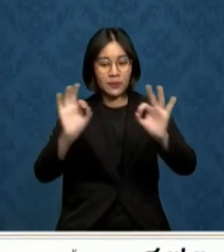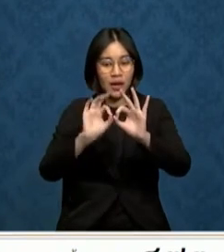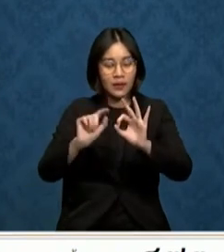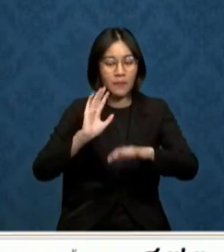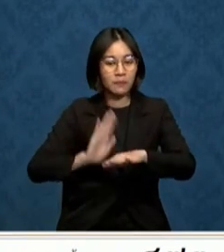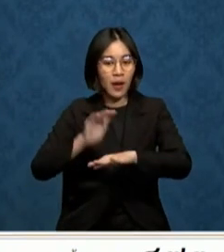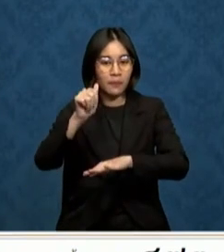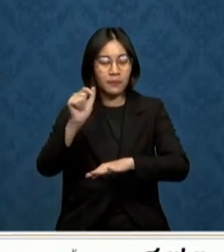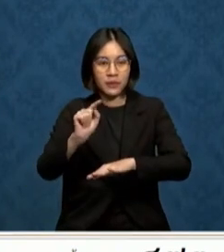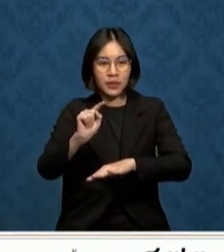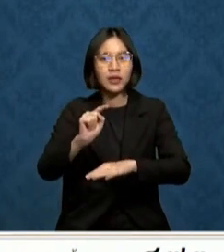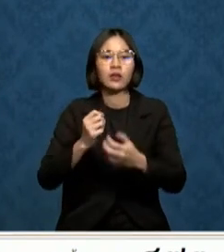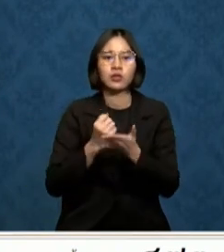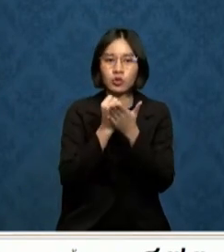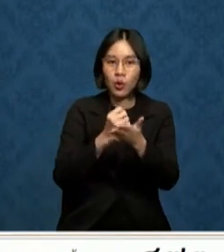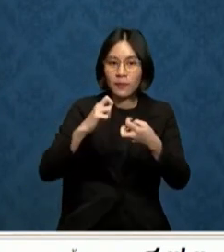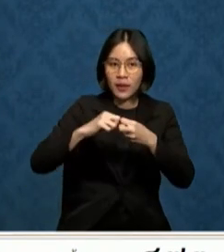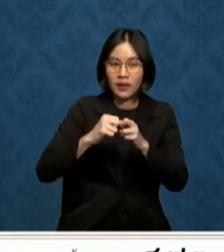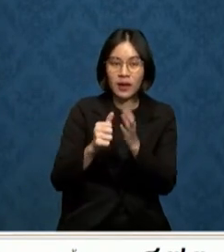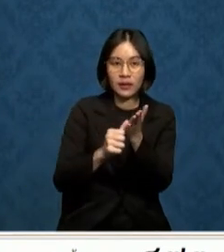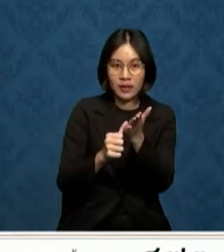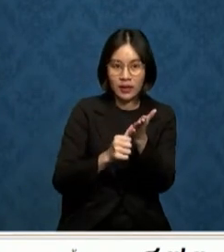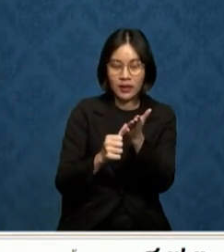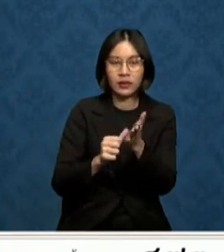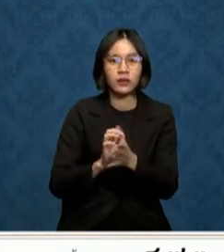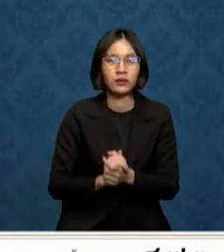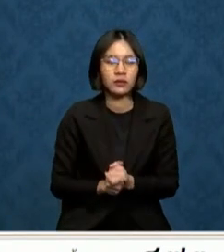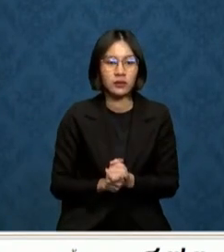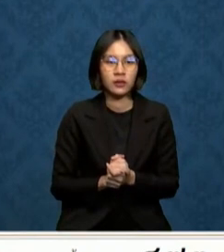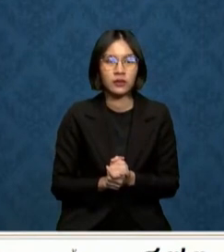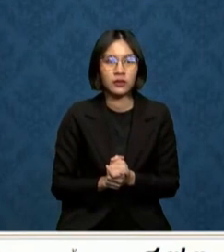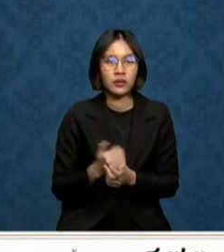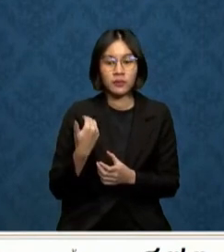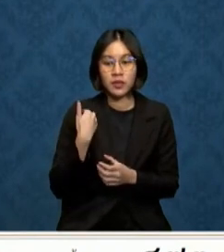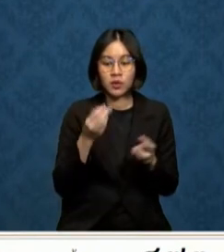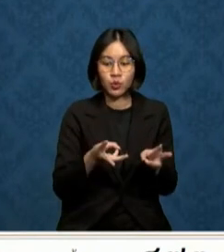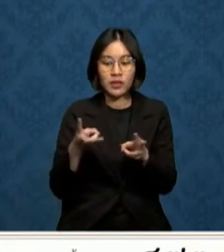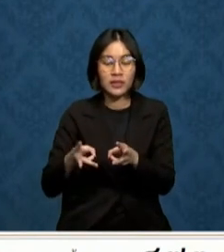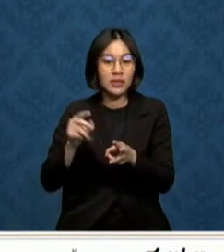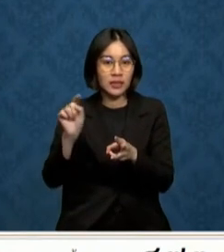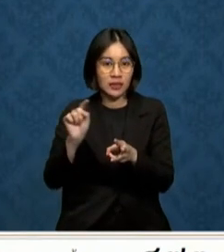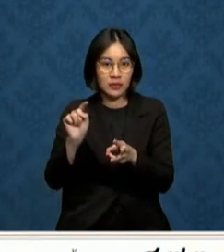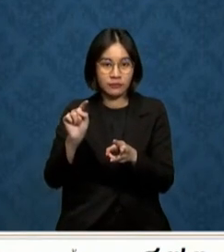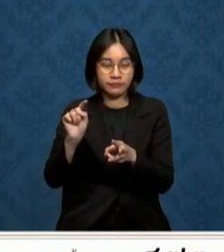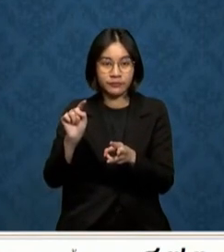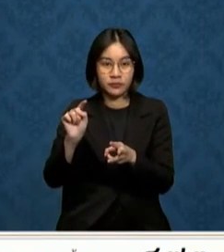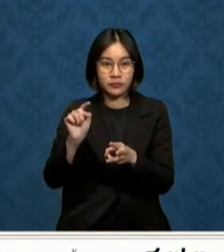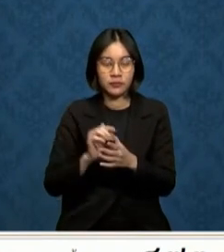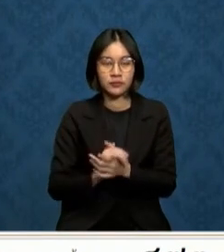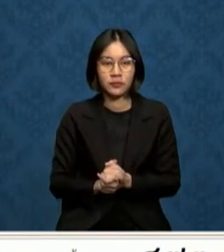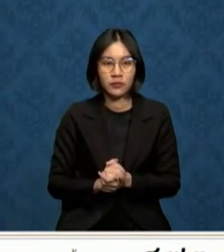สามารถที่จะแก้ไขปัญหาได้นะครับดังนั้นจึงใช้กลยุทธ์กลวิธีใน